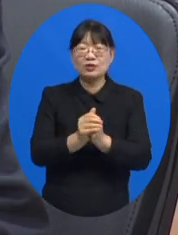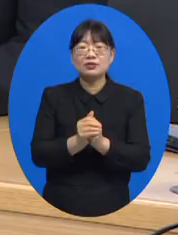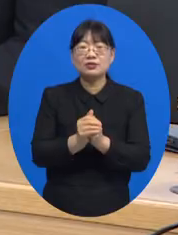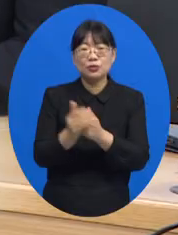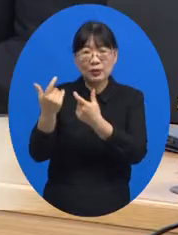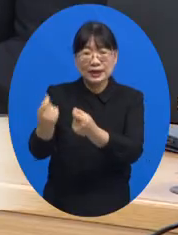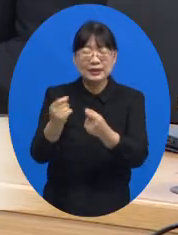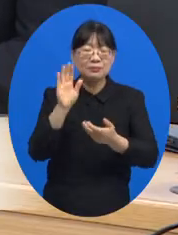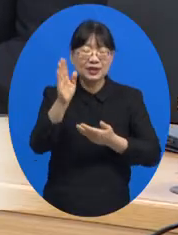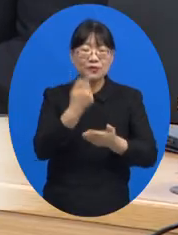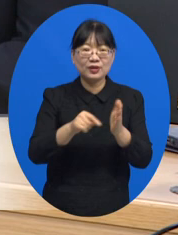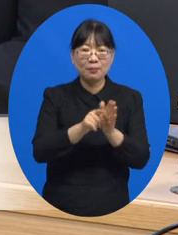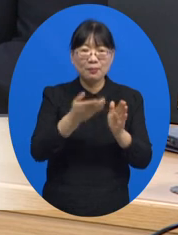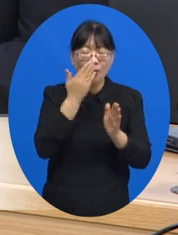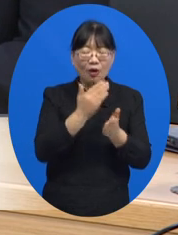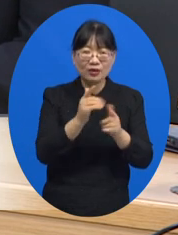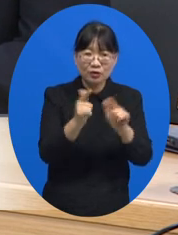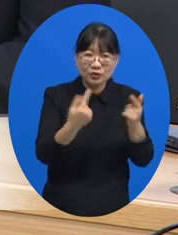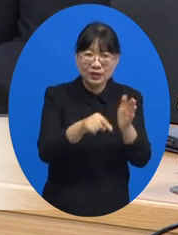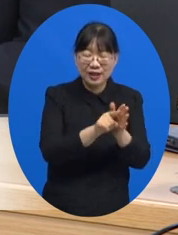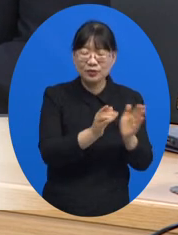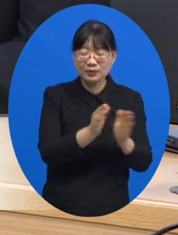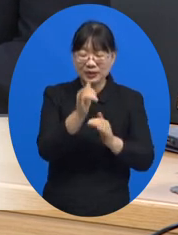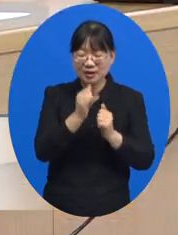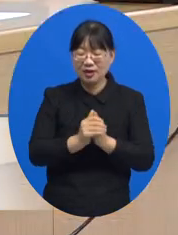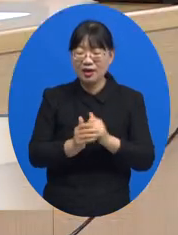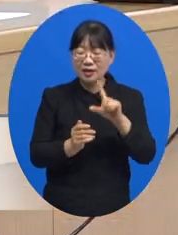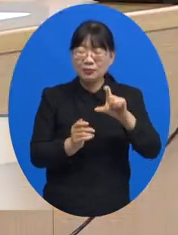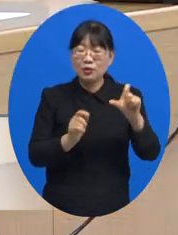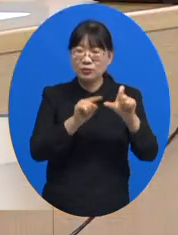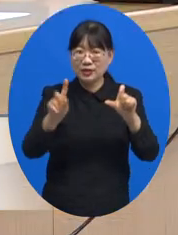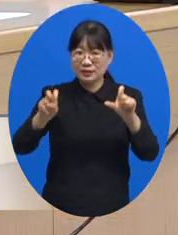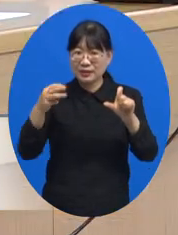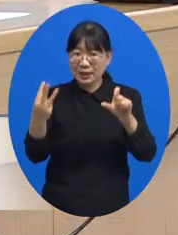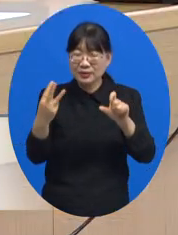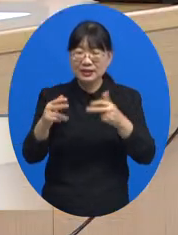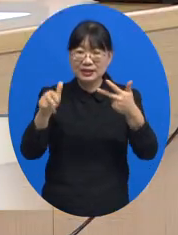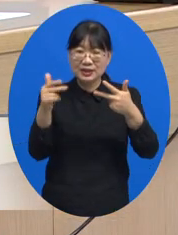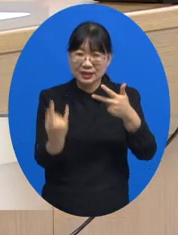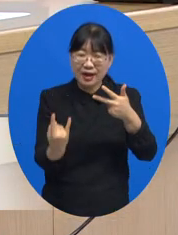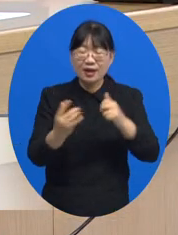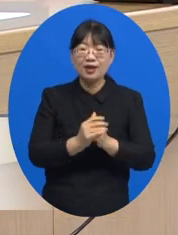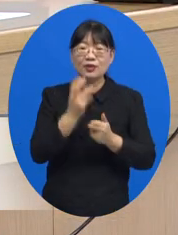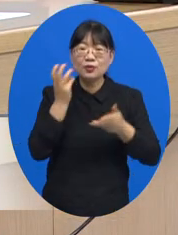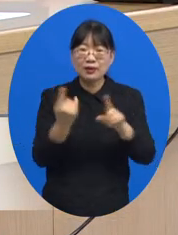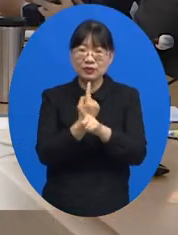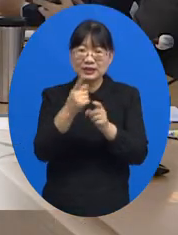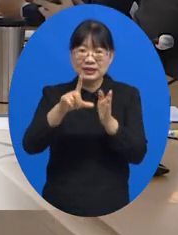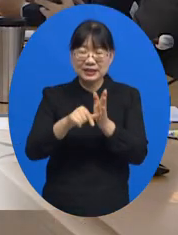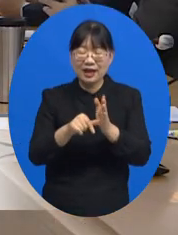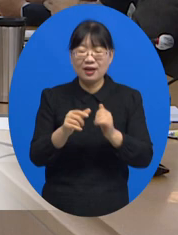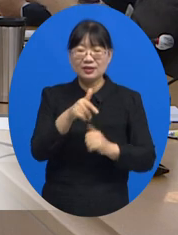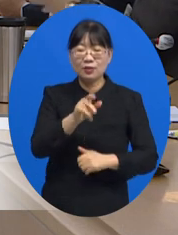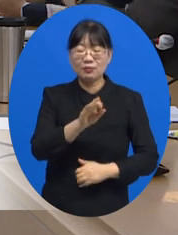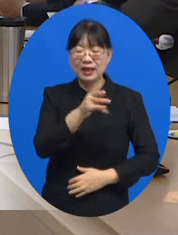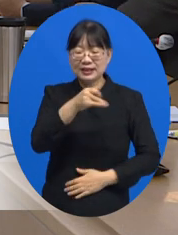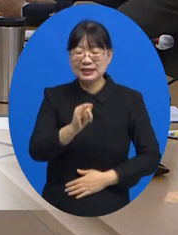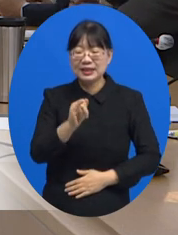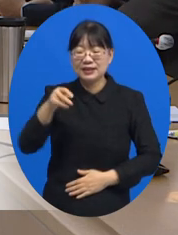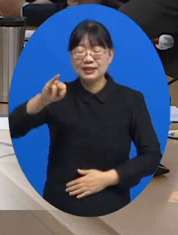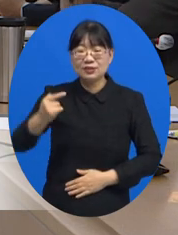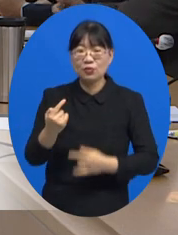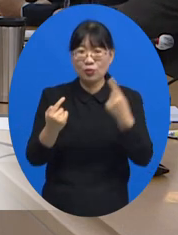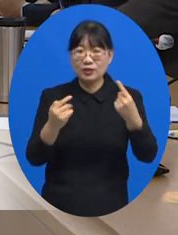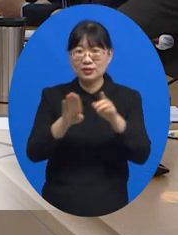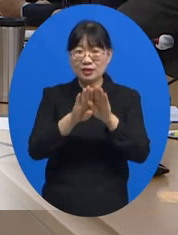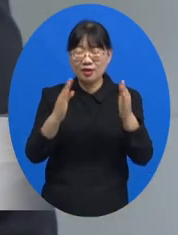나섰습니다 15일부터 23일까지 총 7회에 걸친 경기도를 바꾸는 시간 경바시 시즌 1을 열어 각 분야